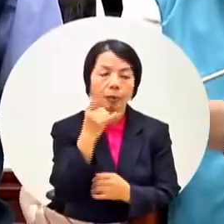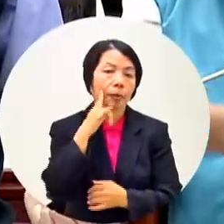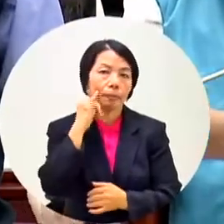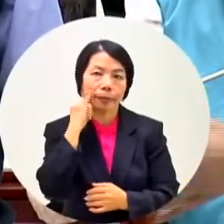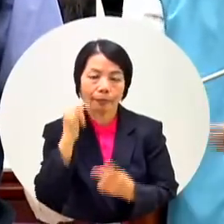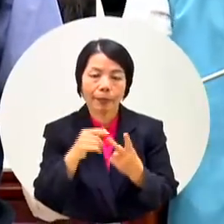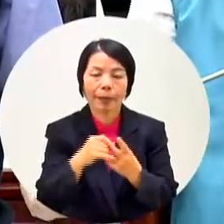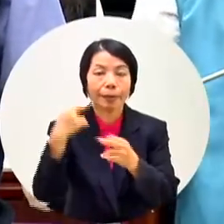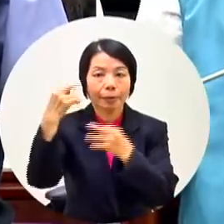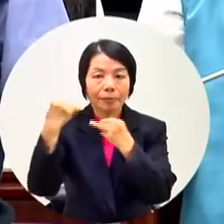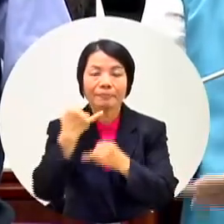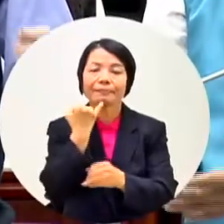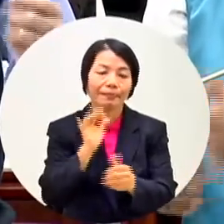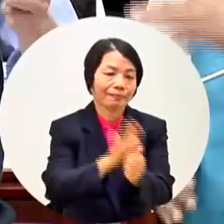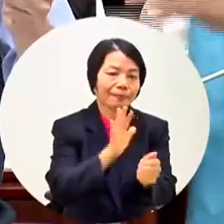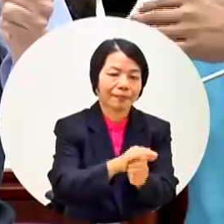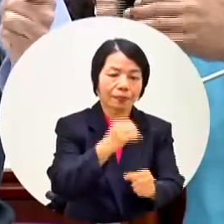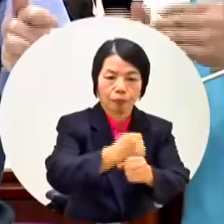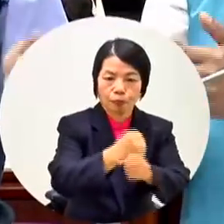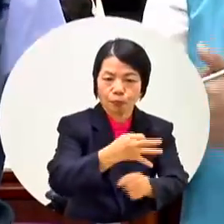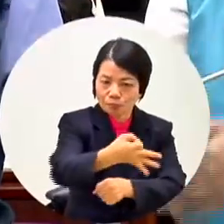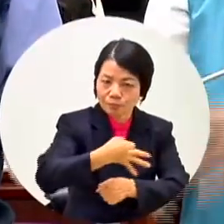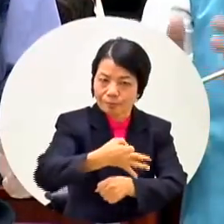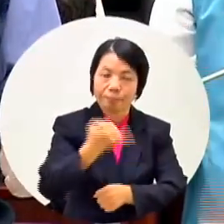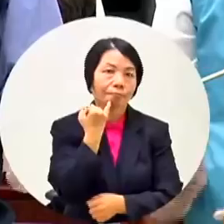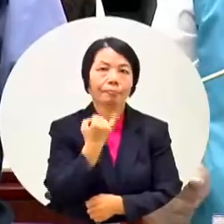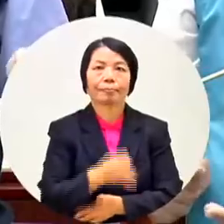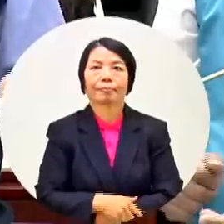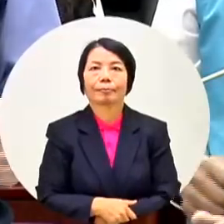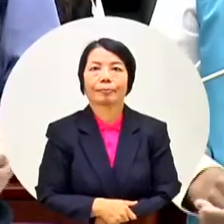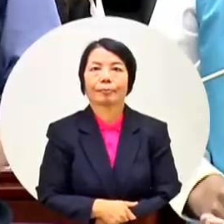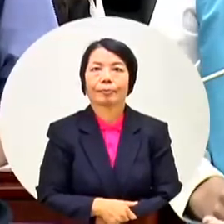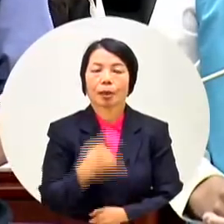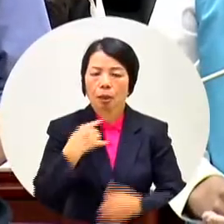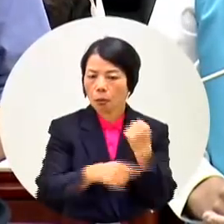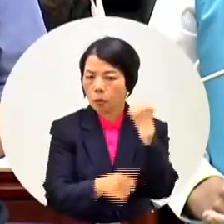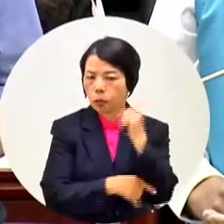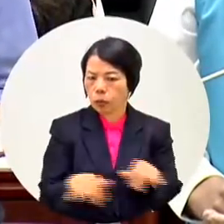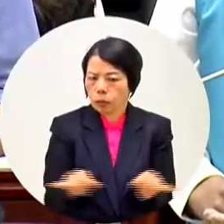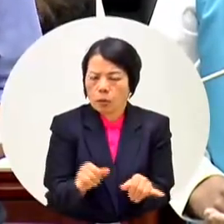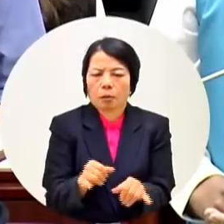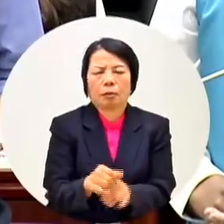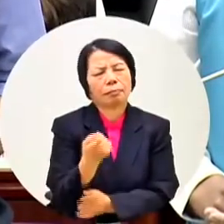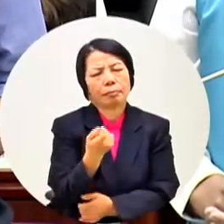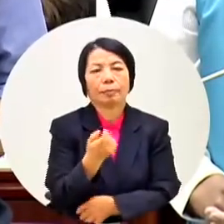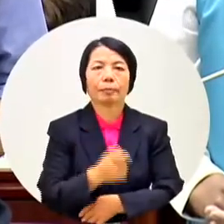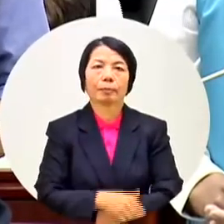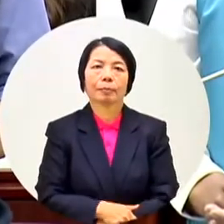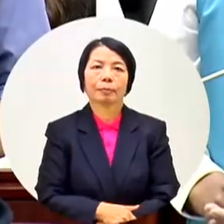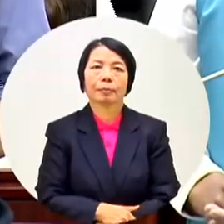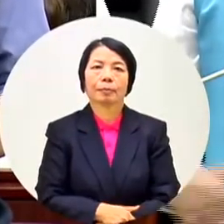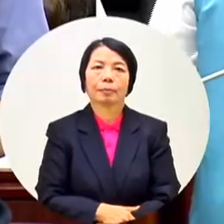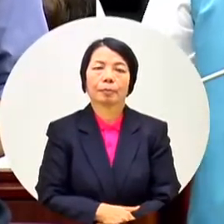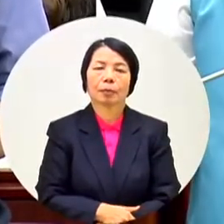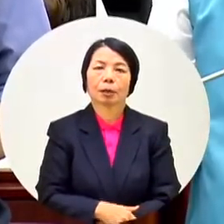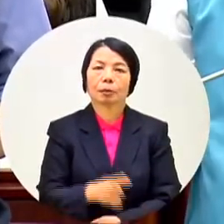获取一些酬劳。我认为是这个哦，跟法令的抵触性是不大。 所以朱信强的议员提出这个，我也是觉得非常有